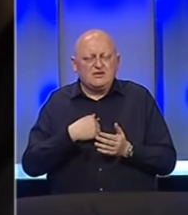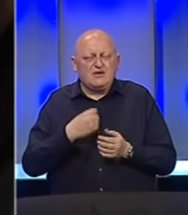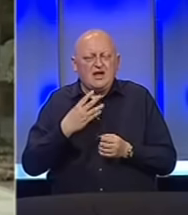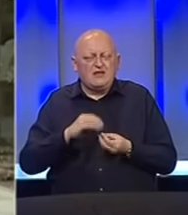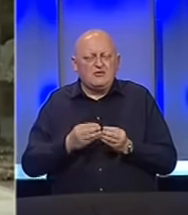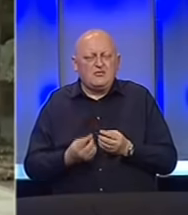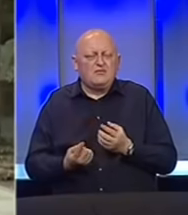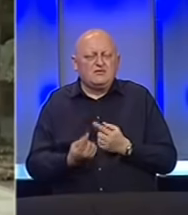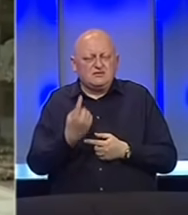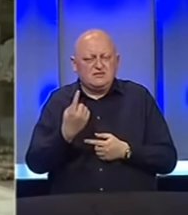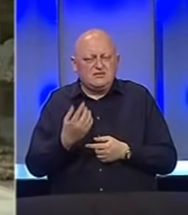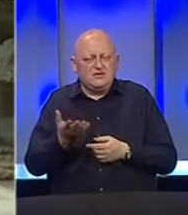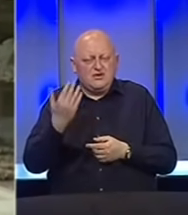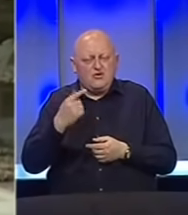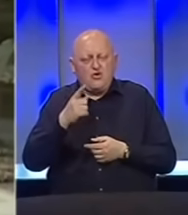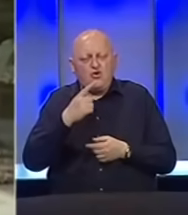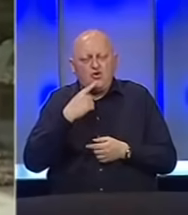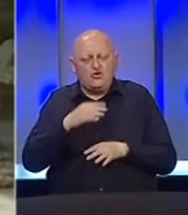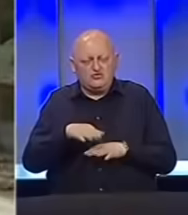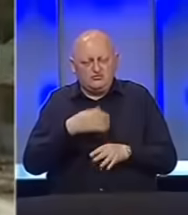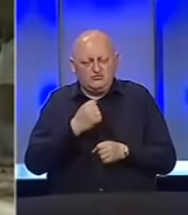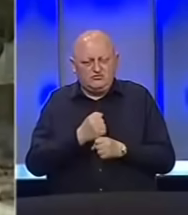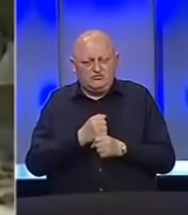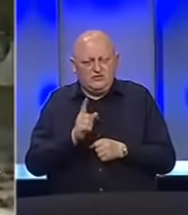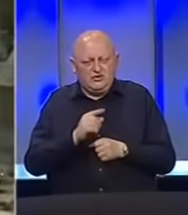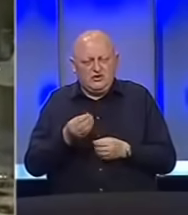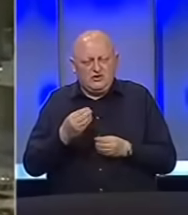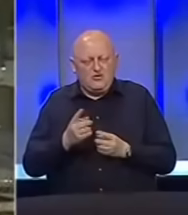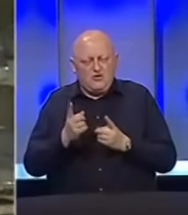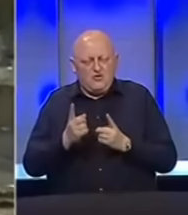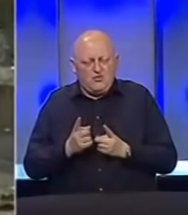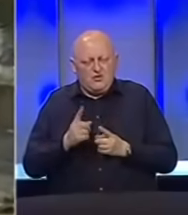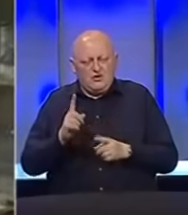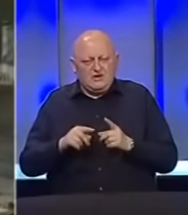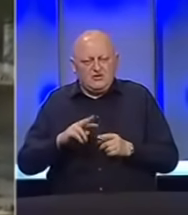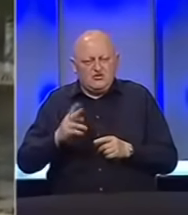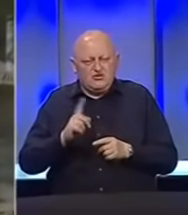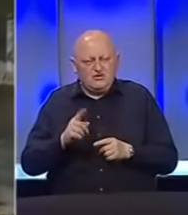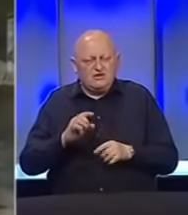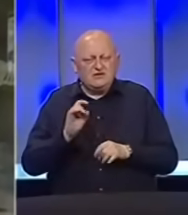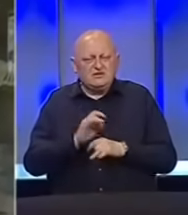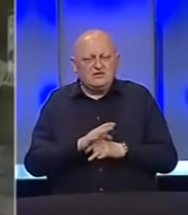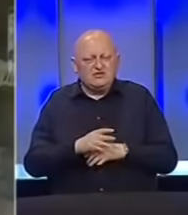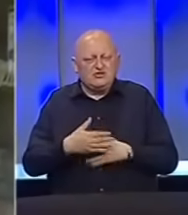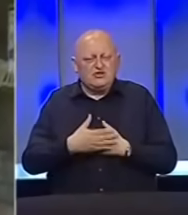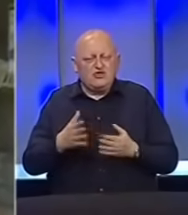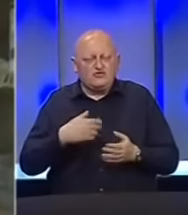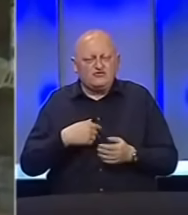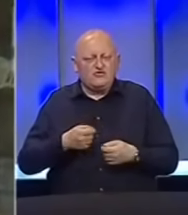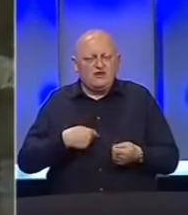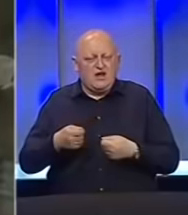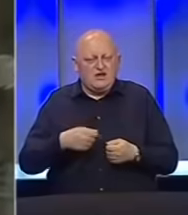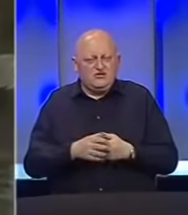nastao. Iako oni koji su počeli sa radom nisu u dobroj poziciji, neki drugi nisu imali sreću ni da otvore svoje